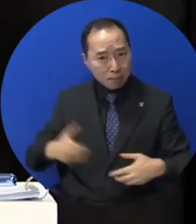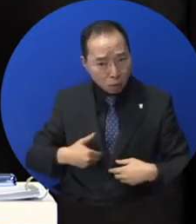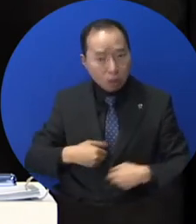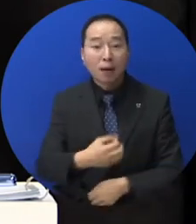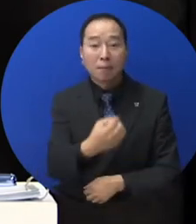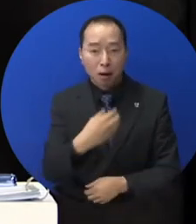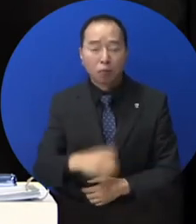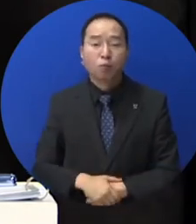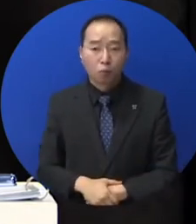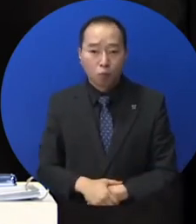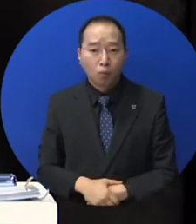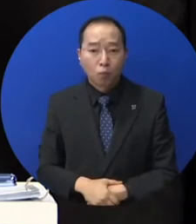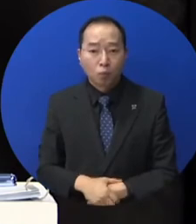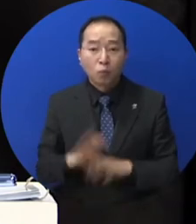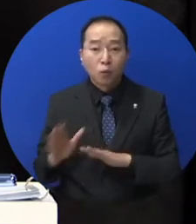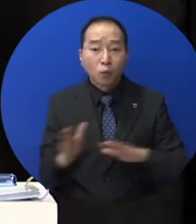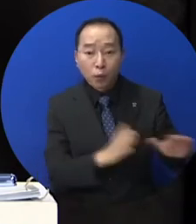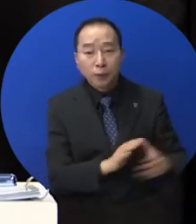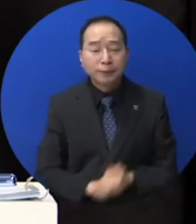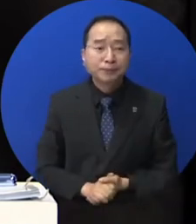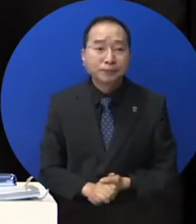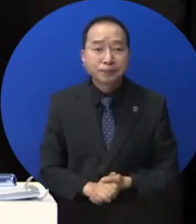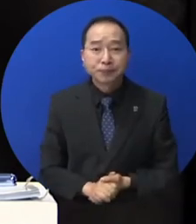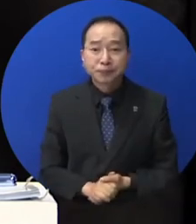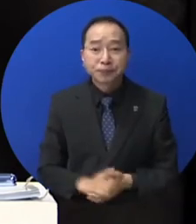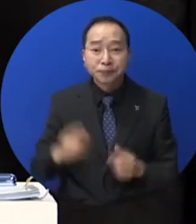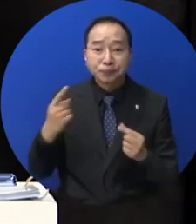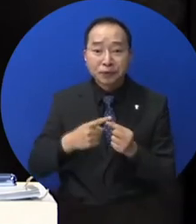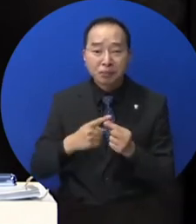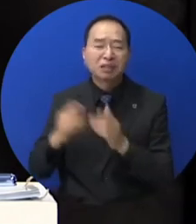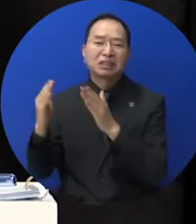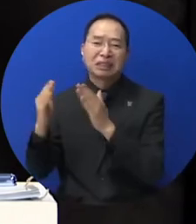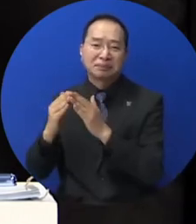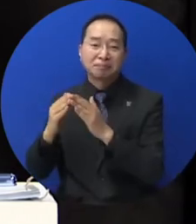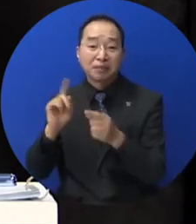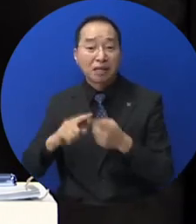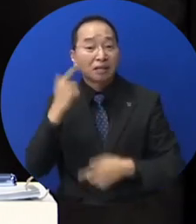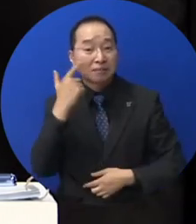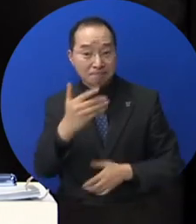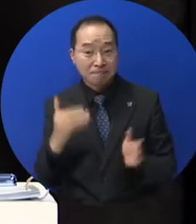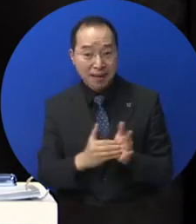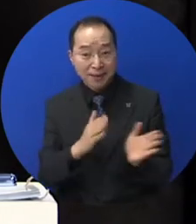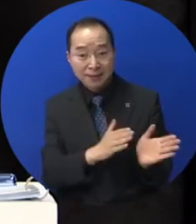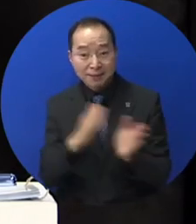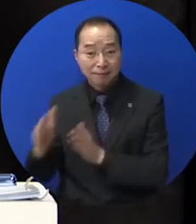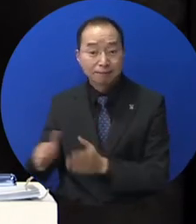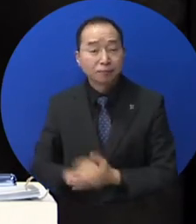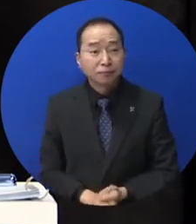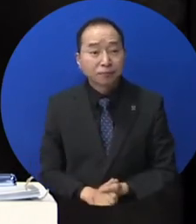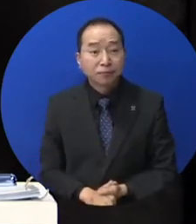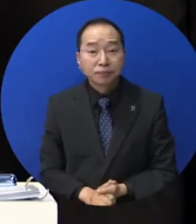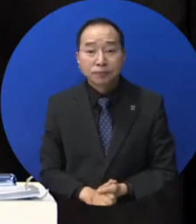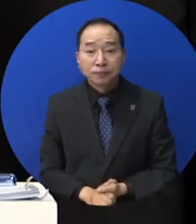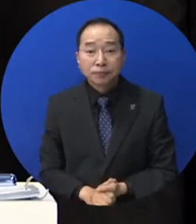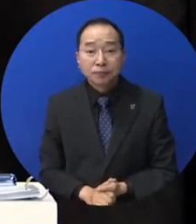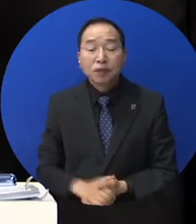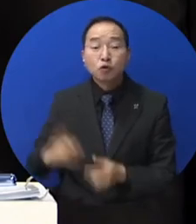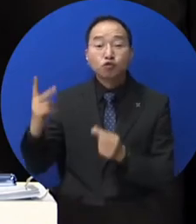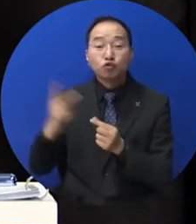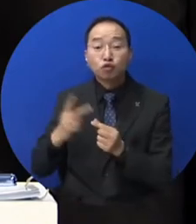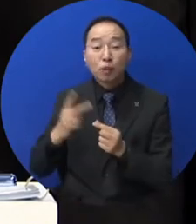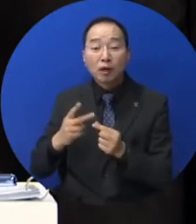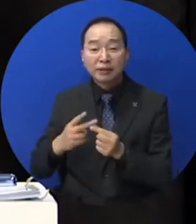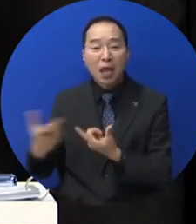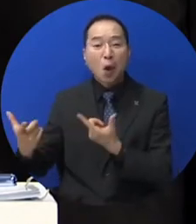강조를 해주셨는데요. 자, 이번에 첫 번째는 부동산 대책에 대한 질문이었는데, 서울시장 후보자 두 번째